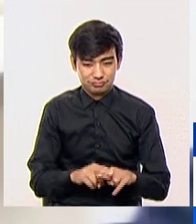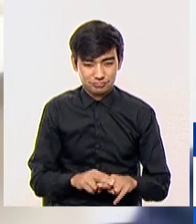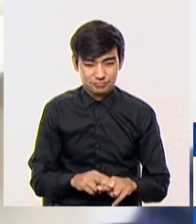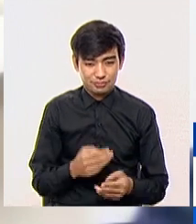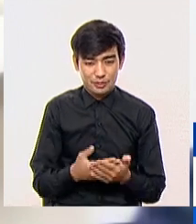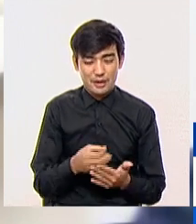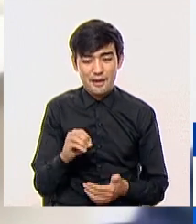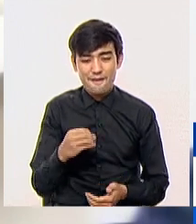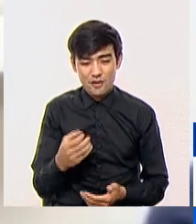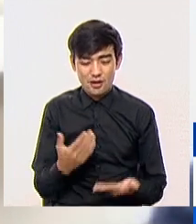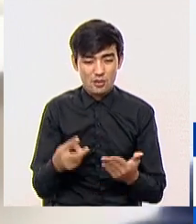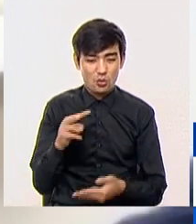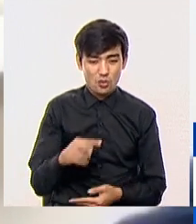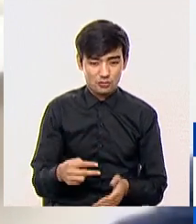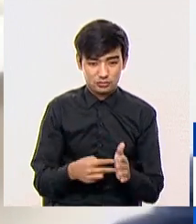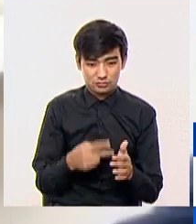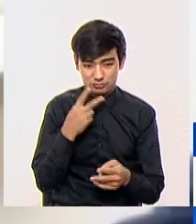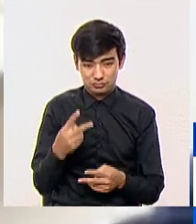например, евро, доллар,